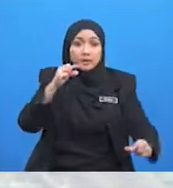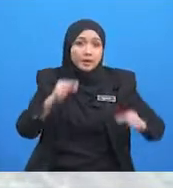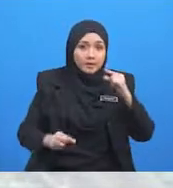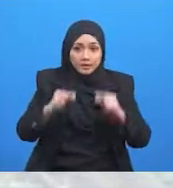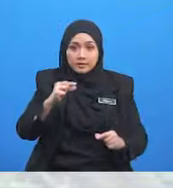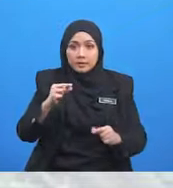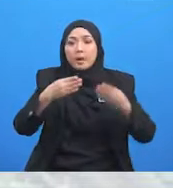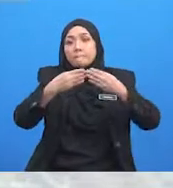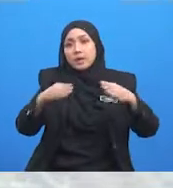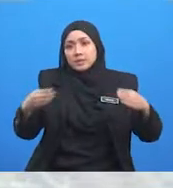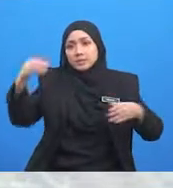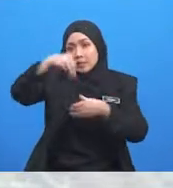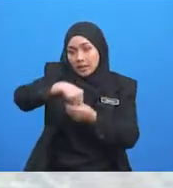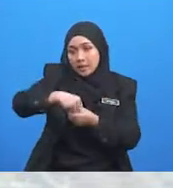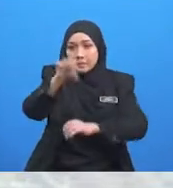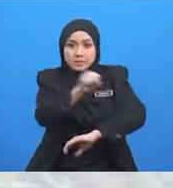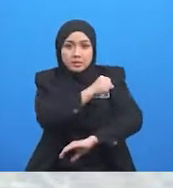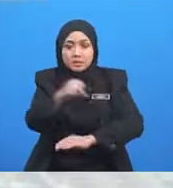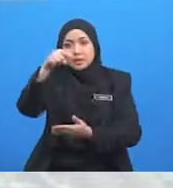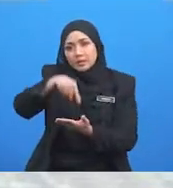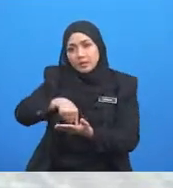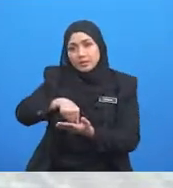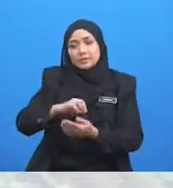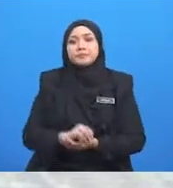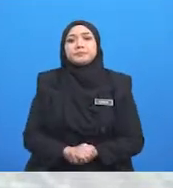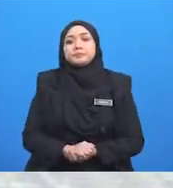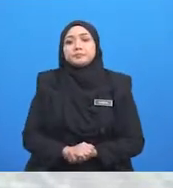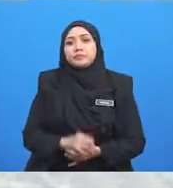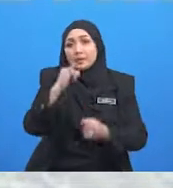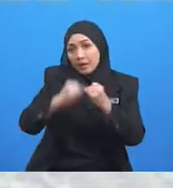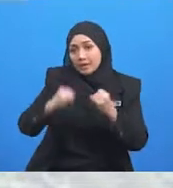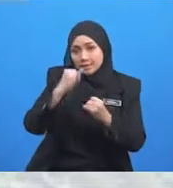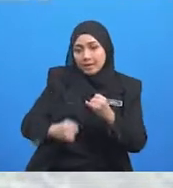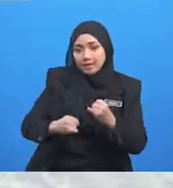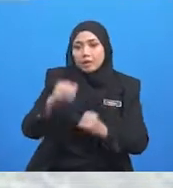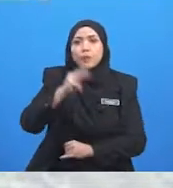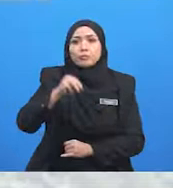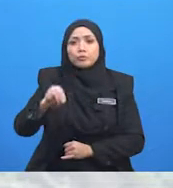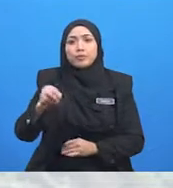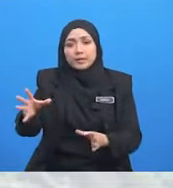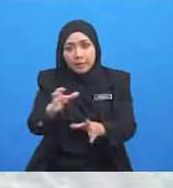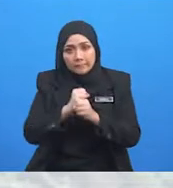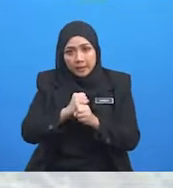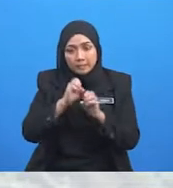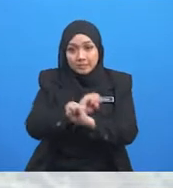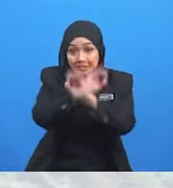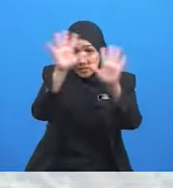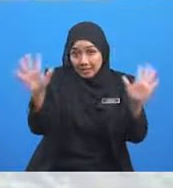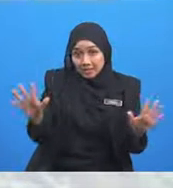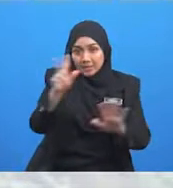bahasa dalam sajak ini. Akhir sekali, murid dapat